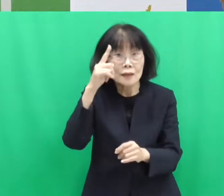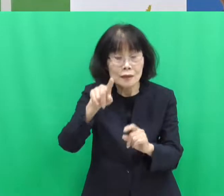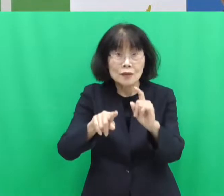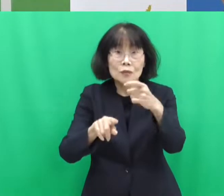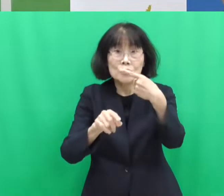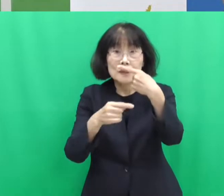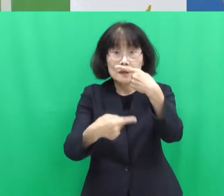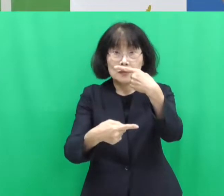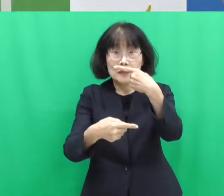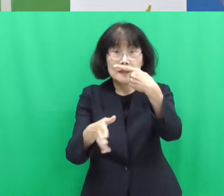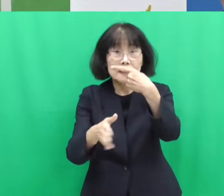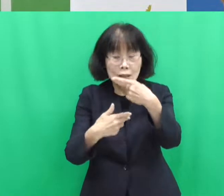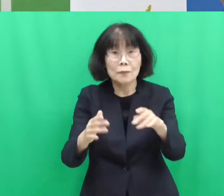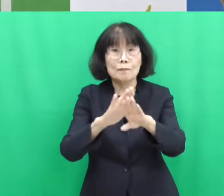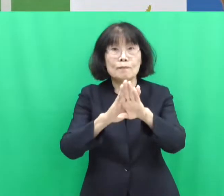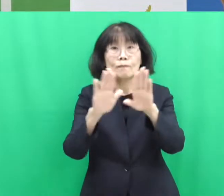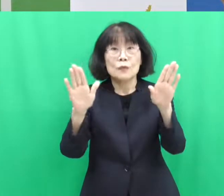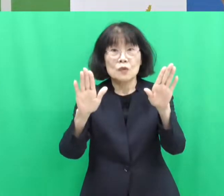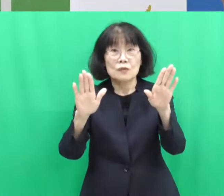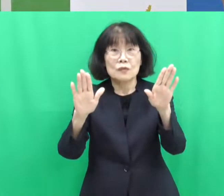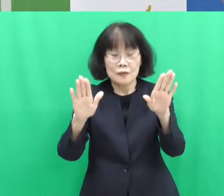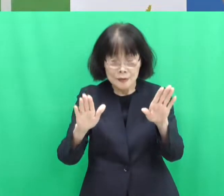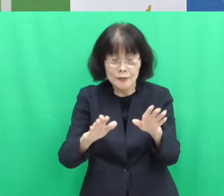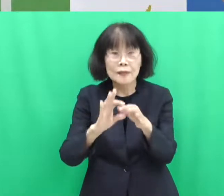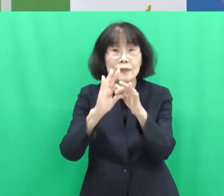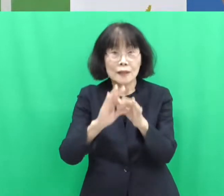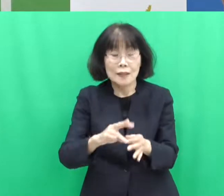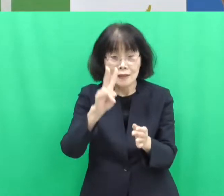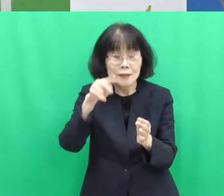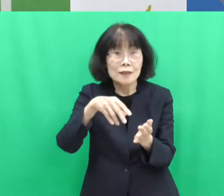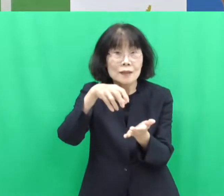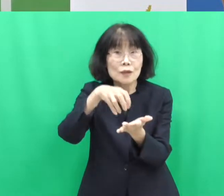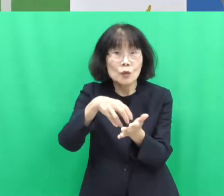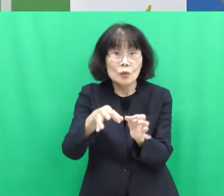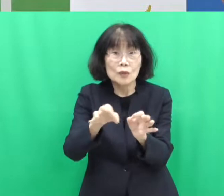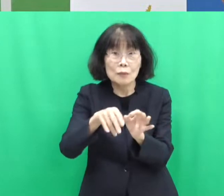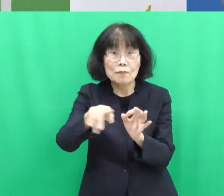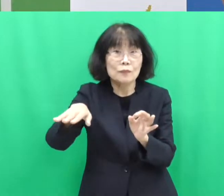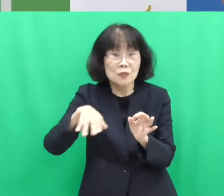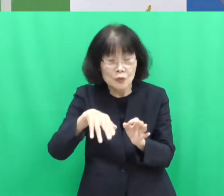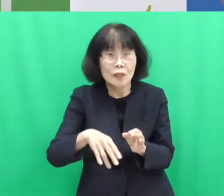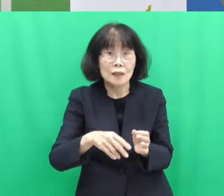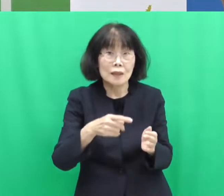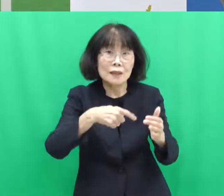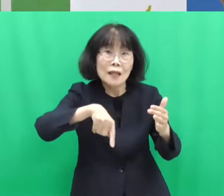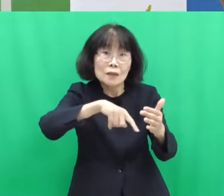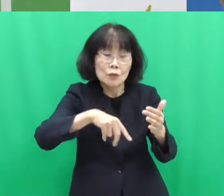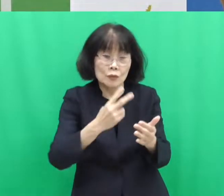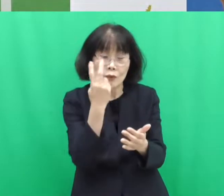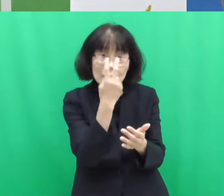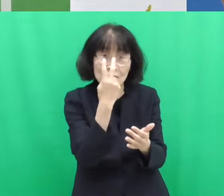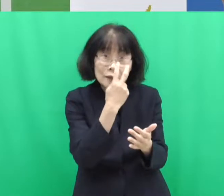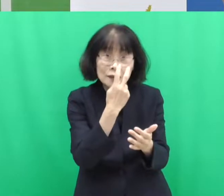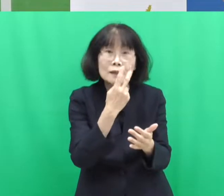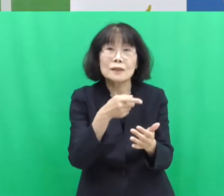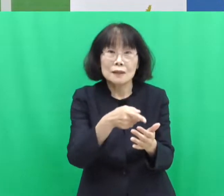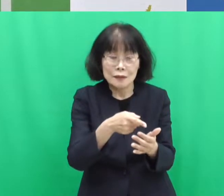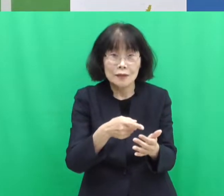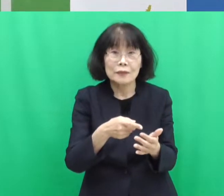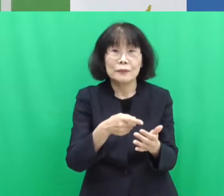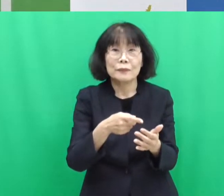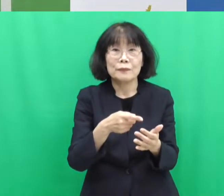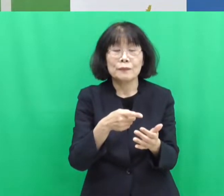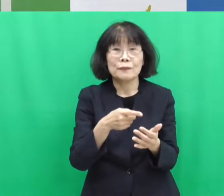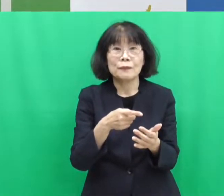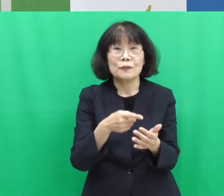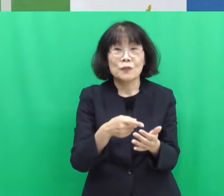。認証店の皆様におかれましては、改定後の認証基準のご確認の上、認証基準を